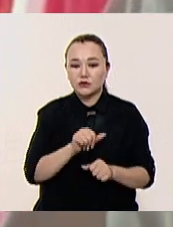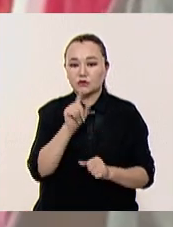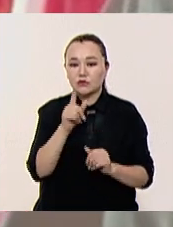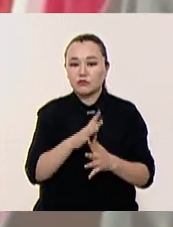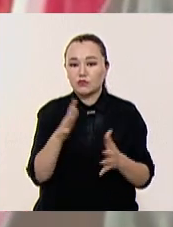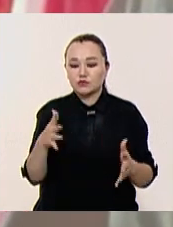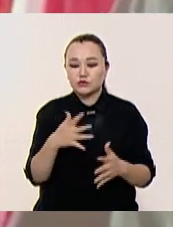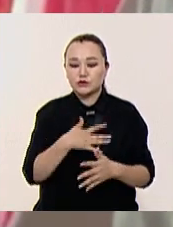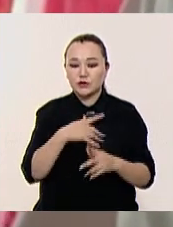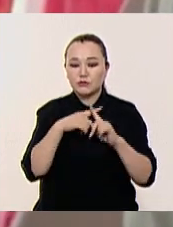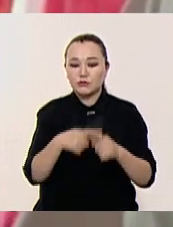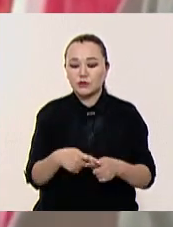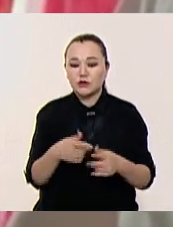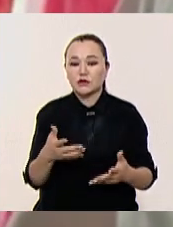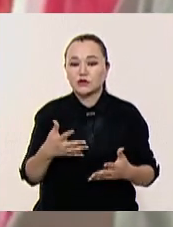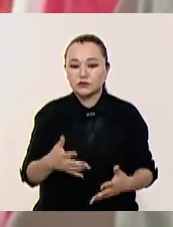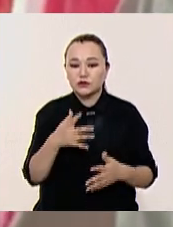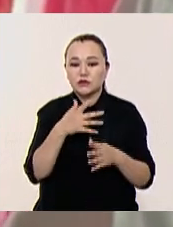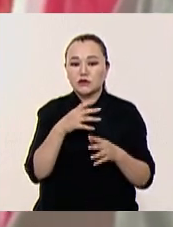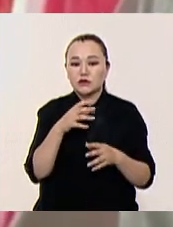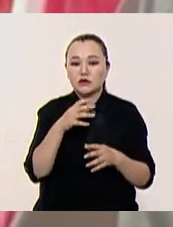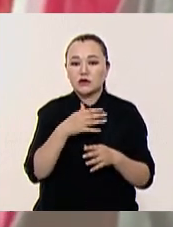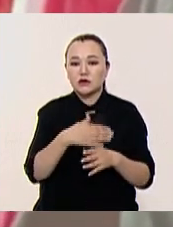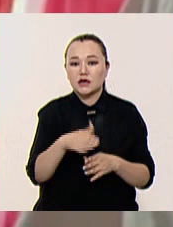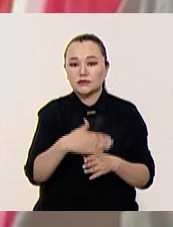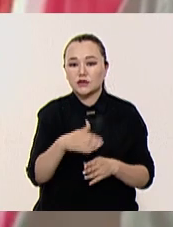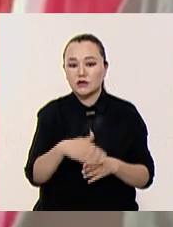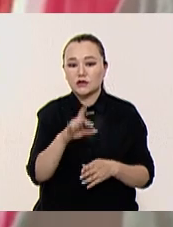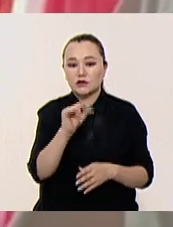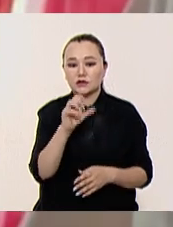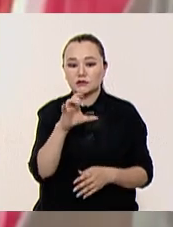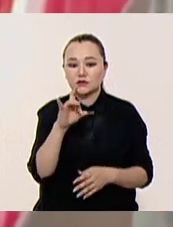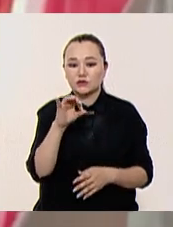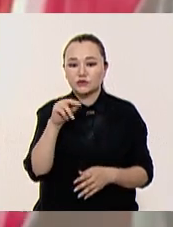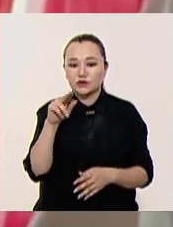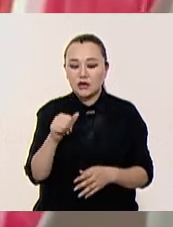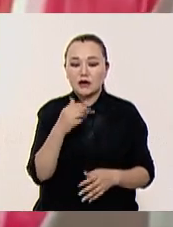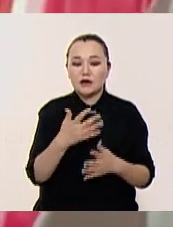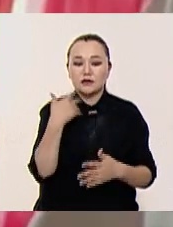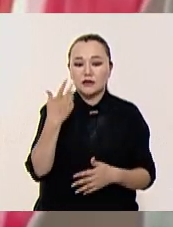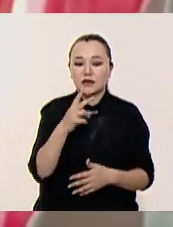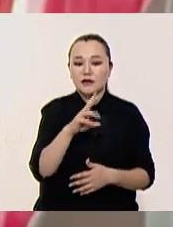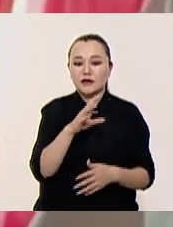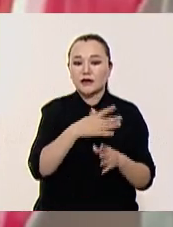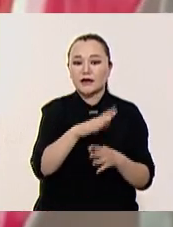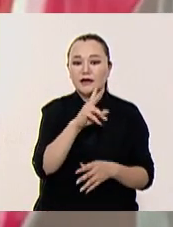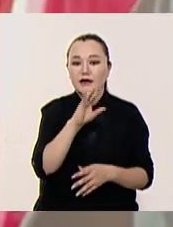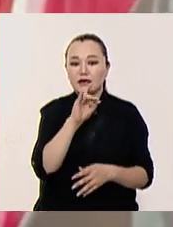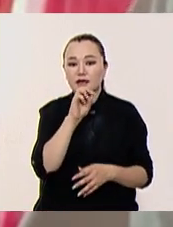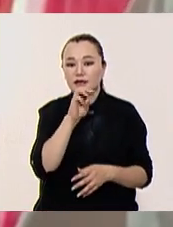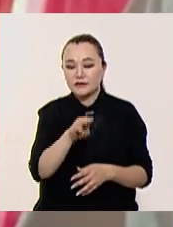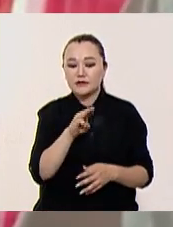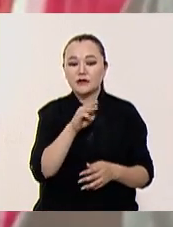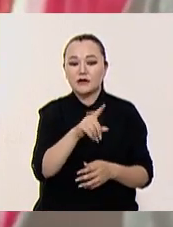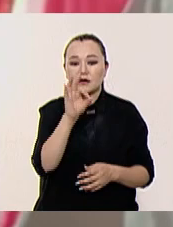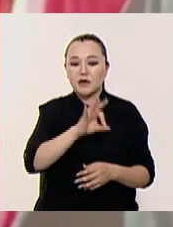большее предпочтение я даю, конечно же, рассрочкам, так как, когда ты берешь кредит, в любом случае есть какие-то проценты,